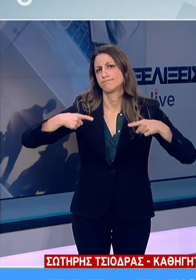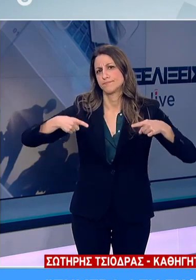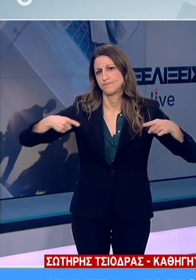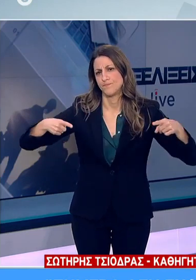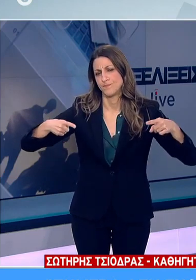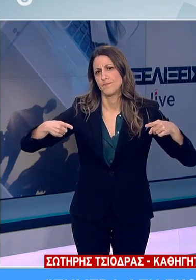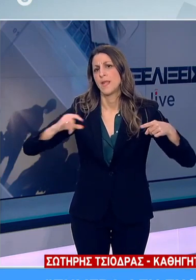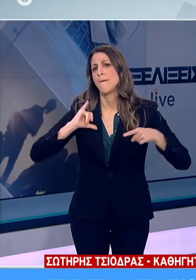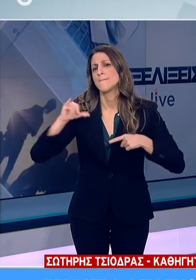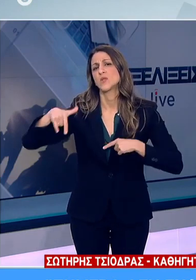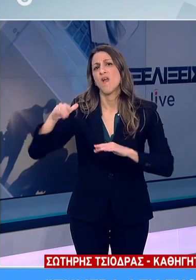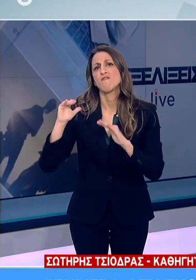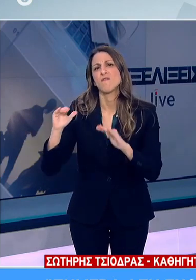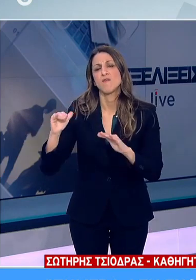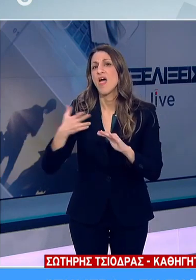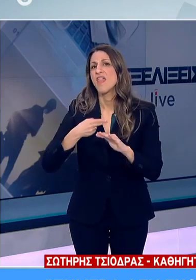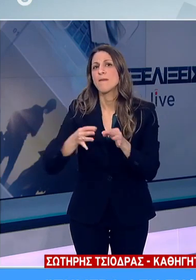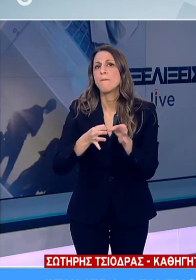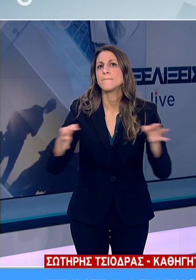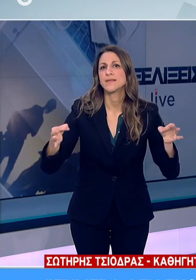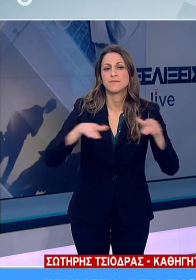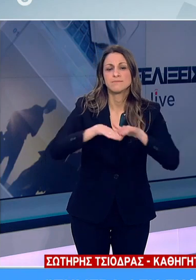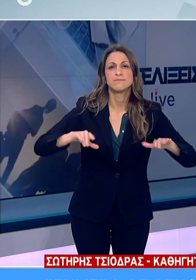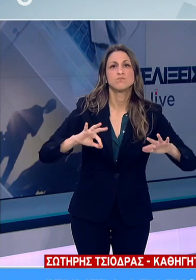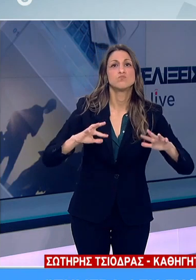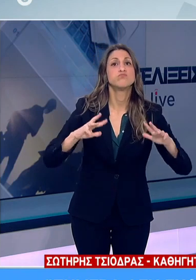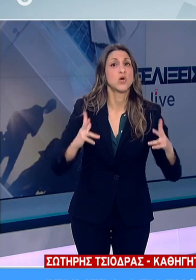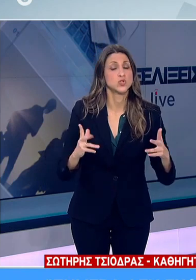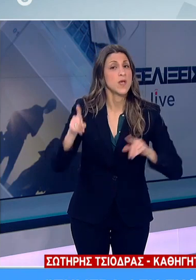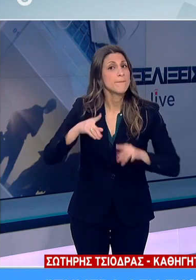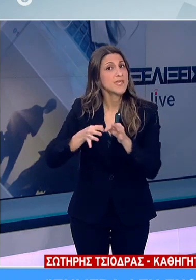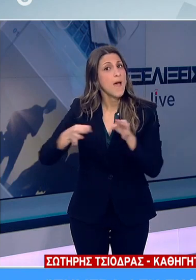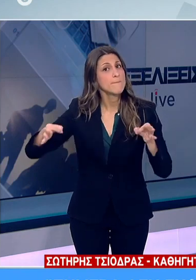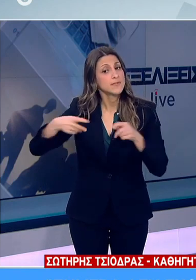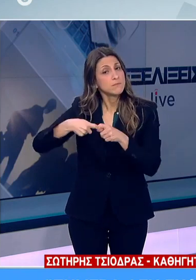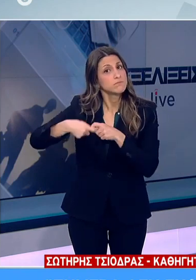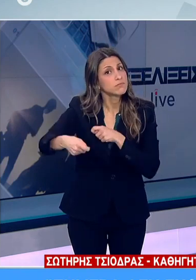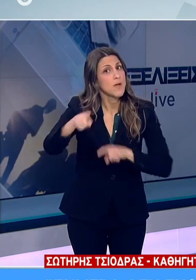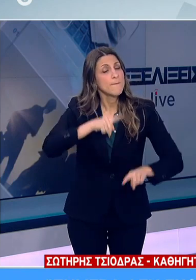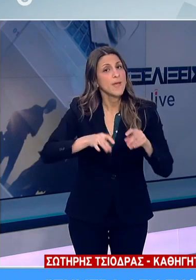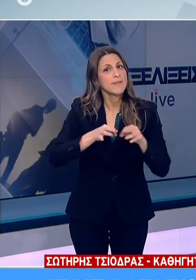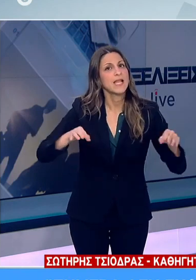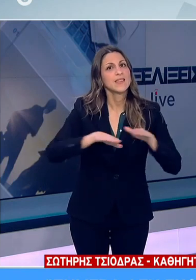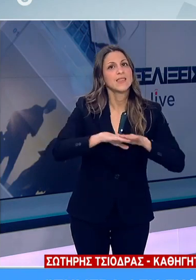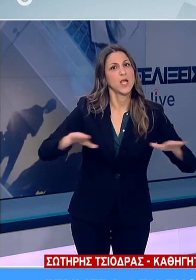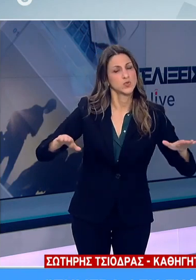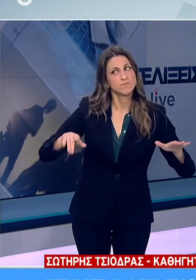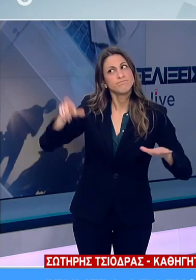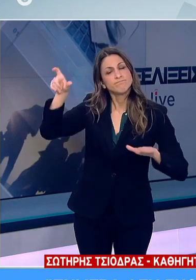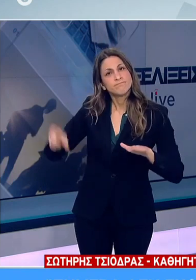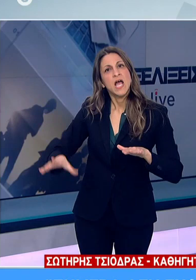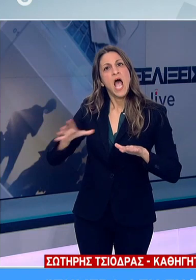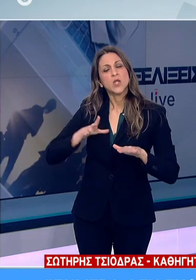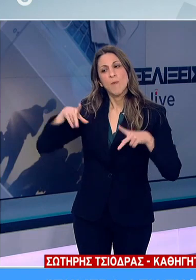συζητούνται ακόμα, όπως η στρατηγική άρση των μέτρων, και έγιναν τοποθετήσεις από επιστήμονες της Επιτροπής και του Εθνικού Οργανισμού Δημόσιας